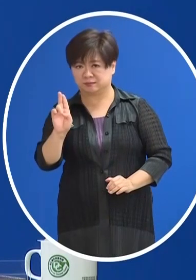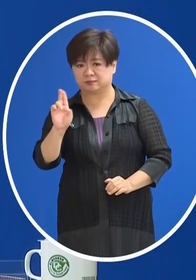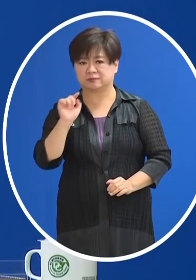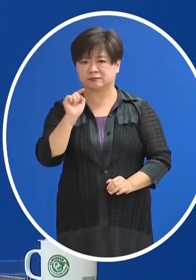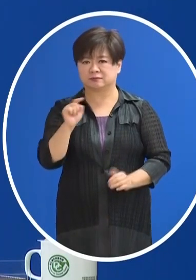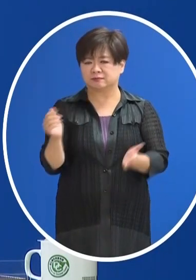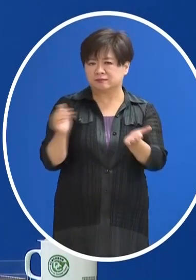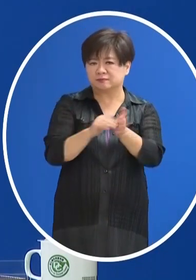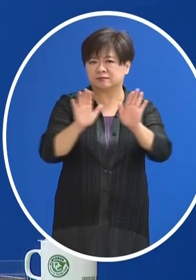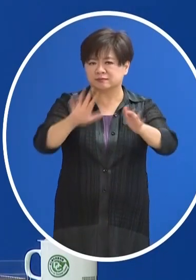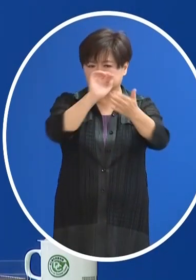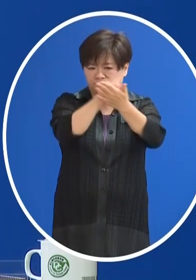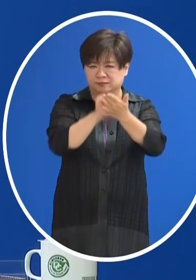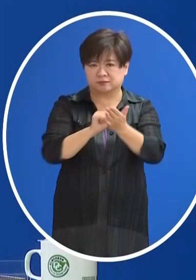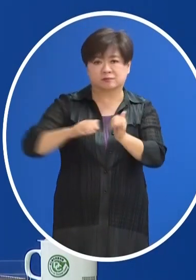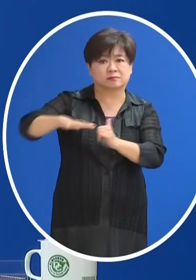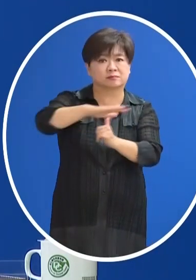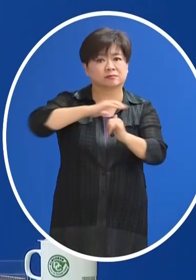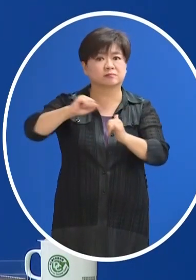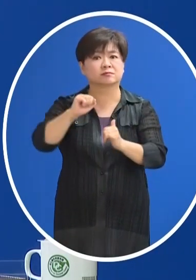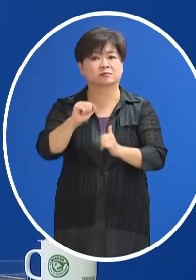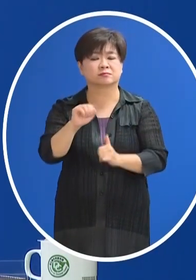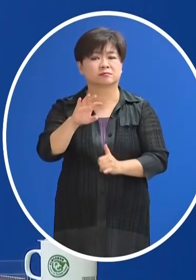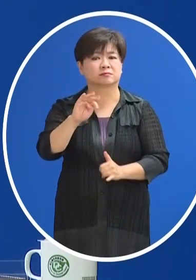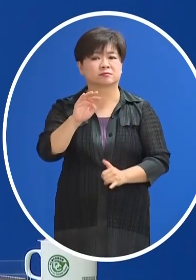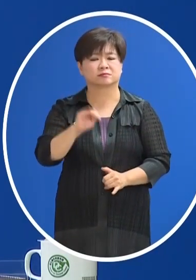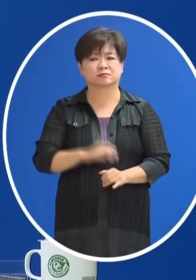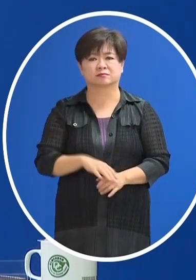ICU 截至今日呢，全国共开设